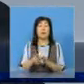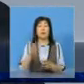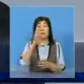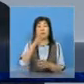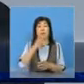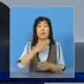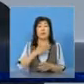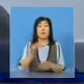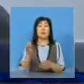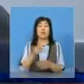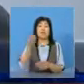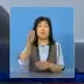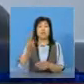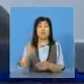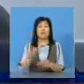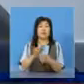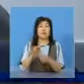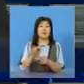и